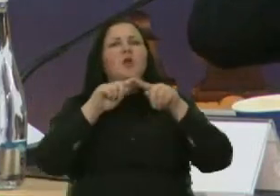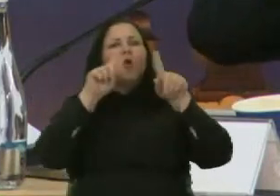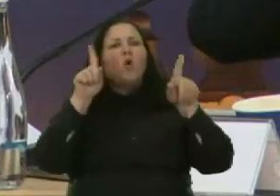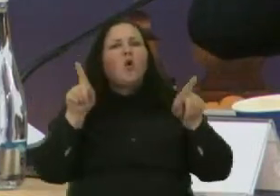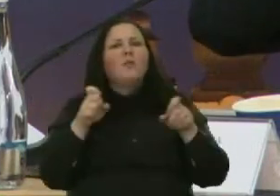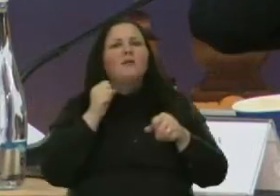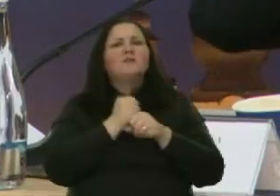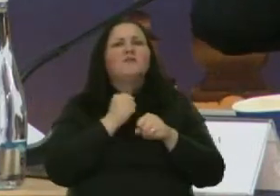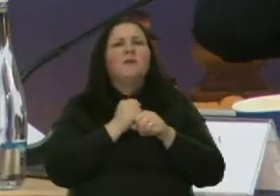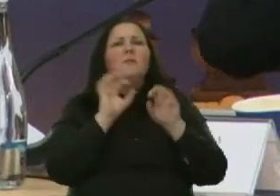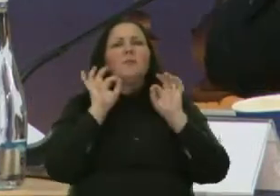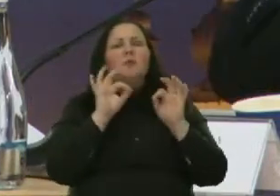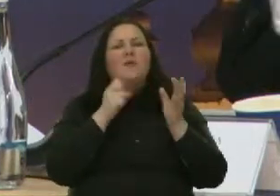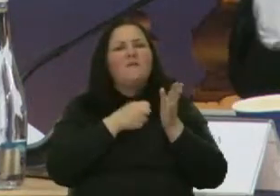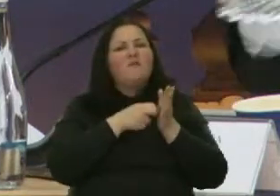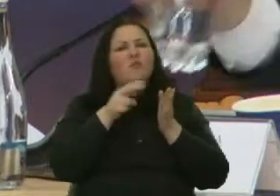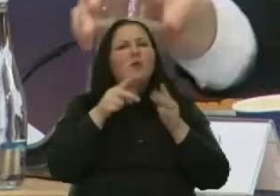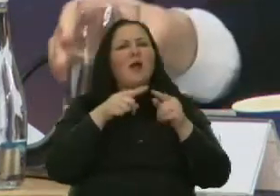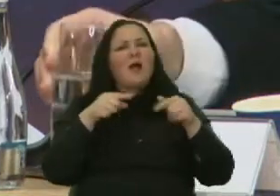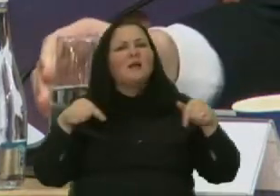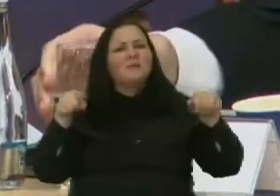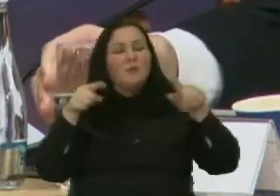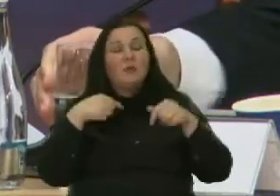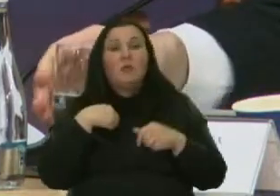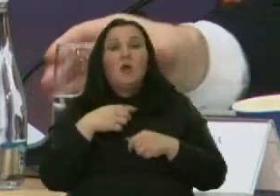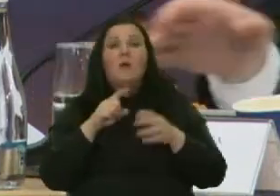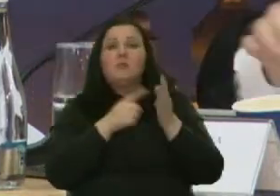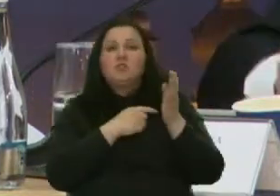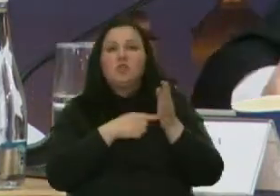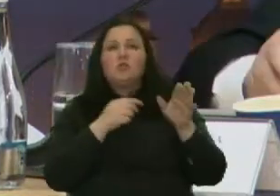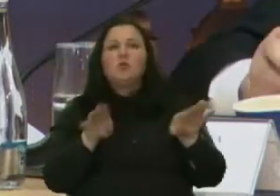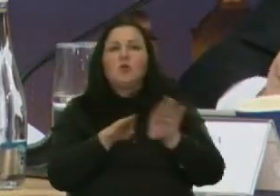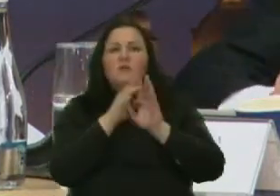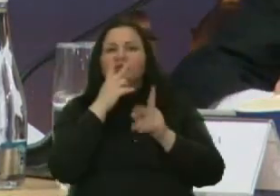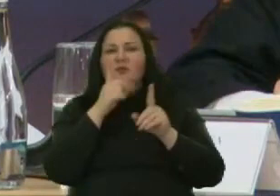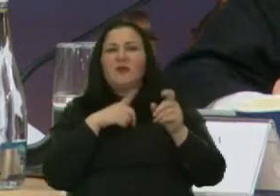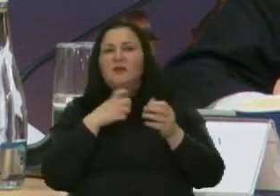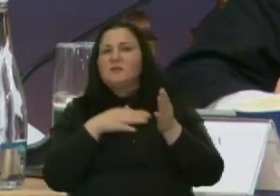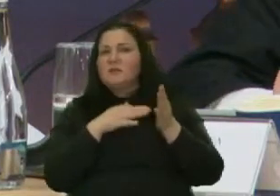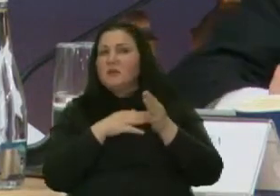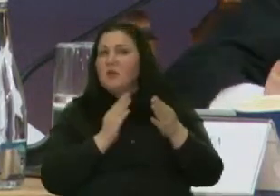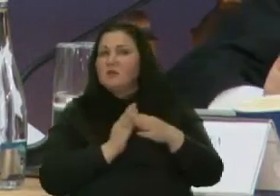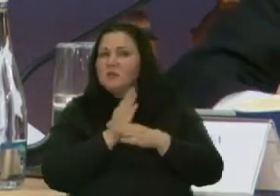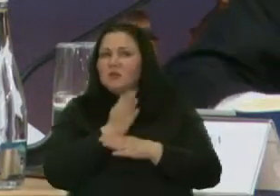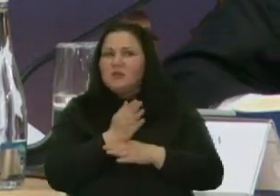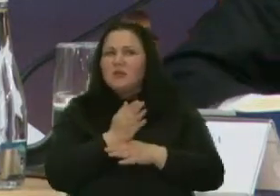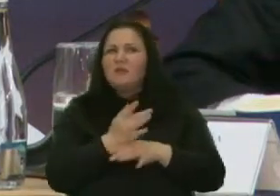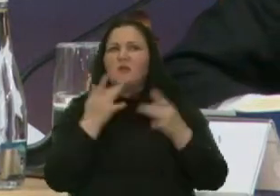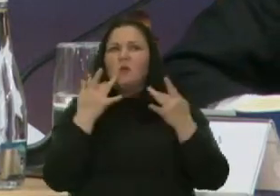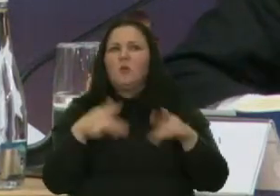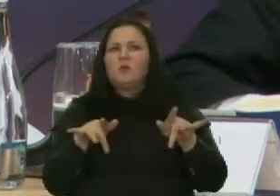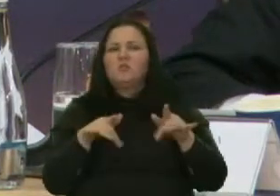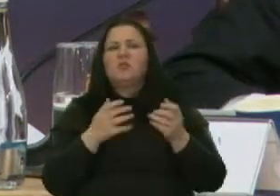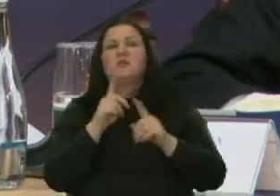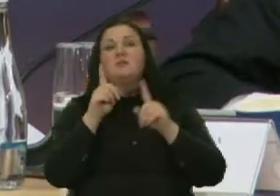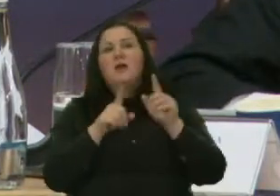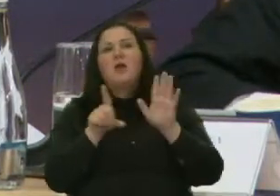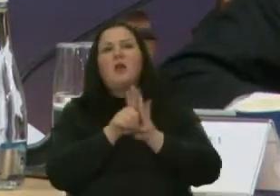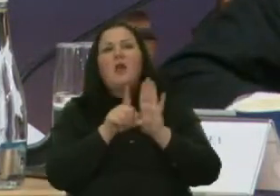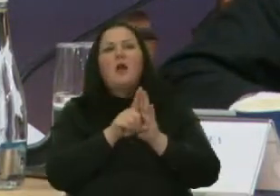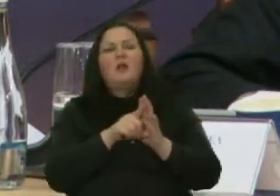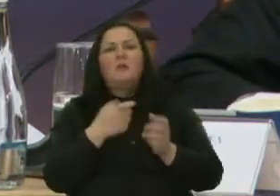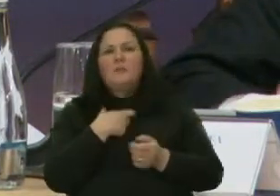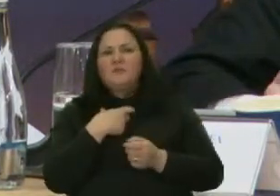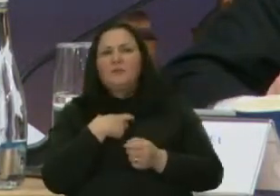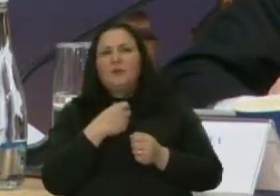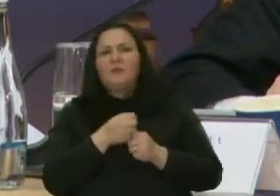funcționare a spațiilor le am cerut colegilor să vadă dacă este nevoie să intervină imediat ce cadru legal permite fără niciun fel de discuție